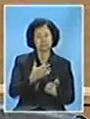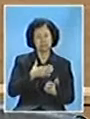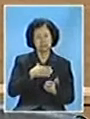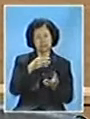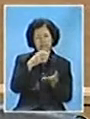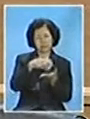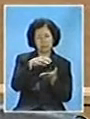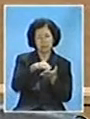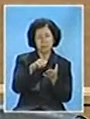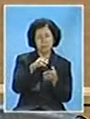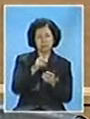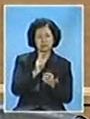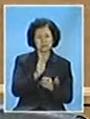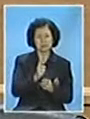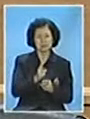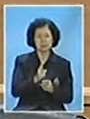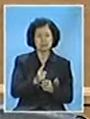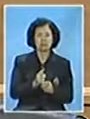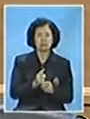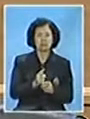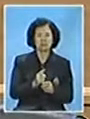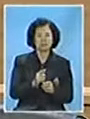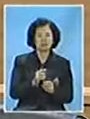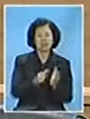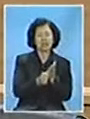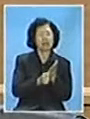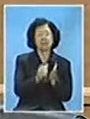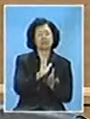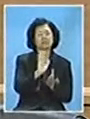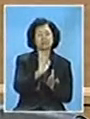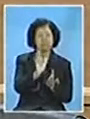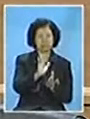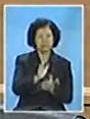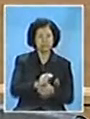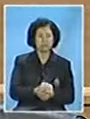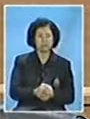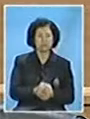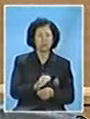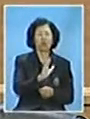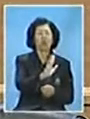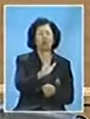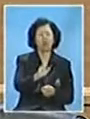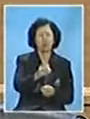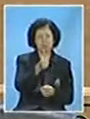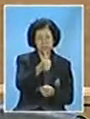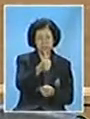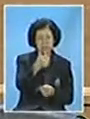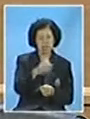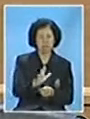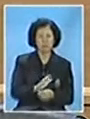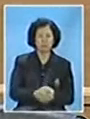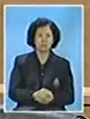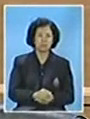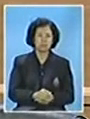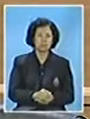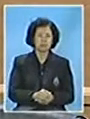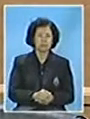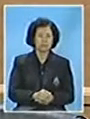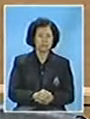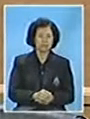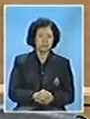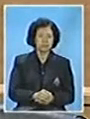มเรียนกับท่านประธานด้วยความเคารพเลยว่าอย่าแก้เลยครับ ของเขาเดิมเนี่ยดีอยู่แล้วครับ